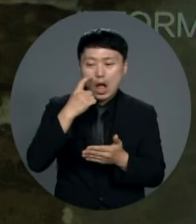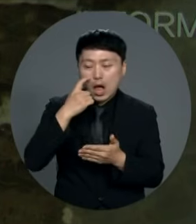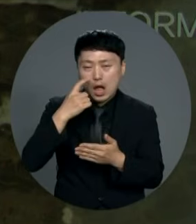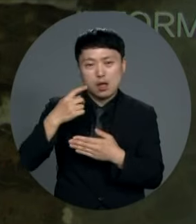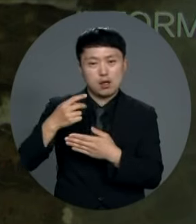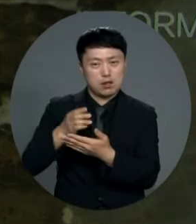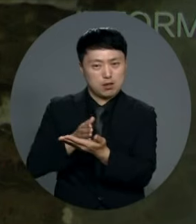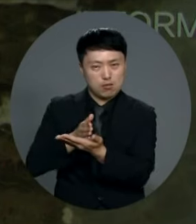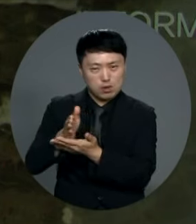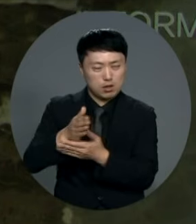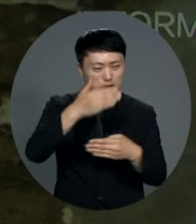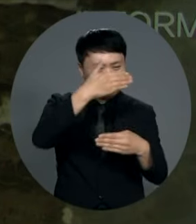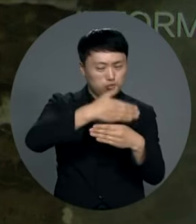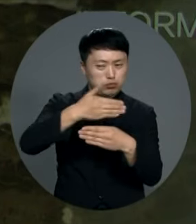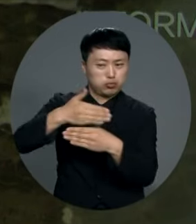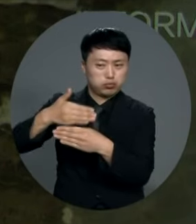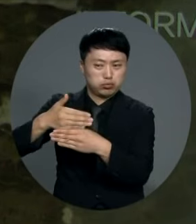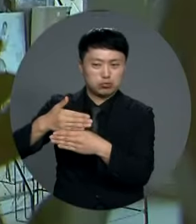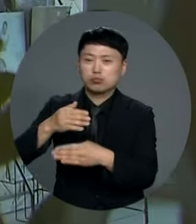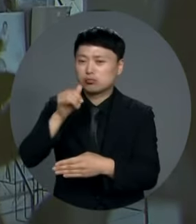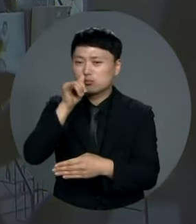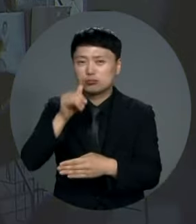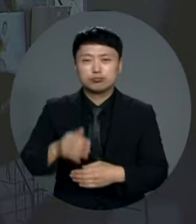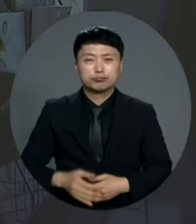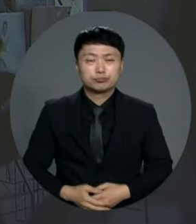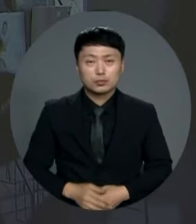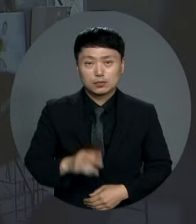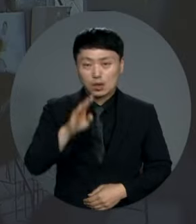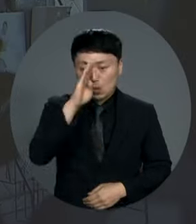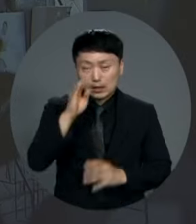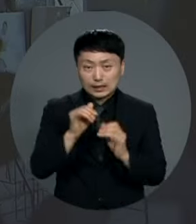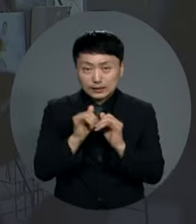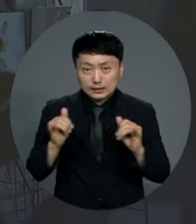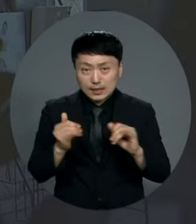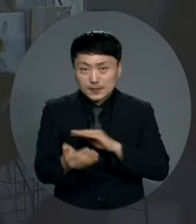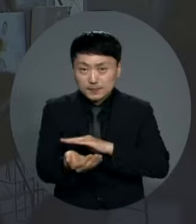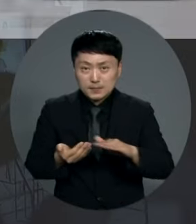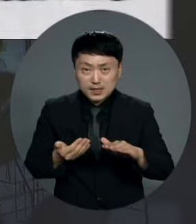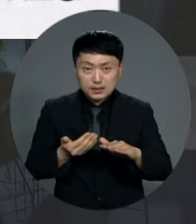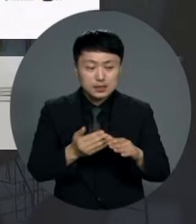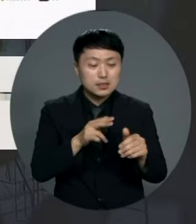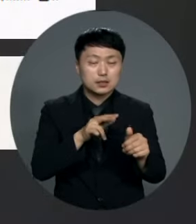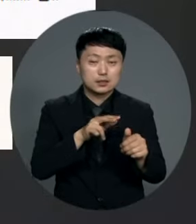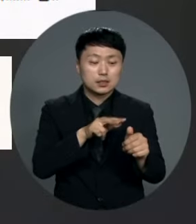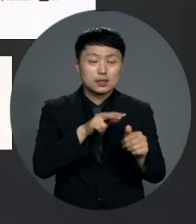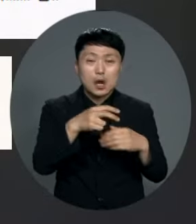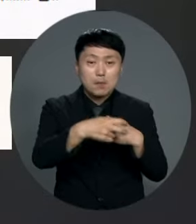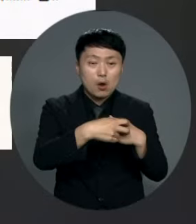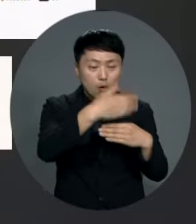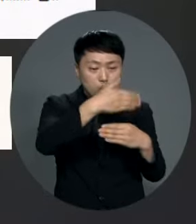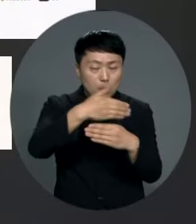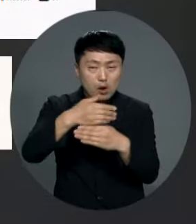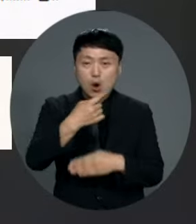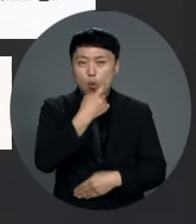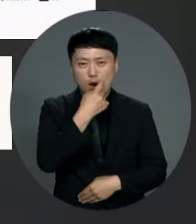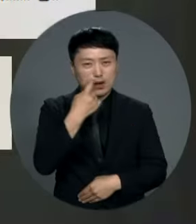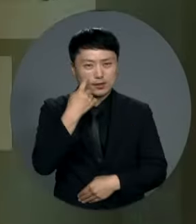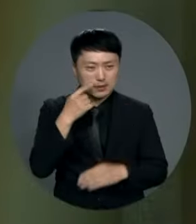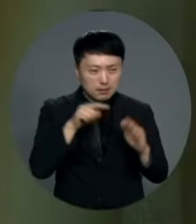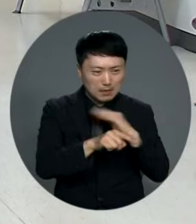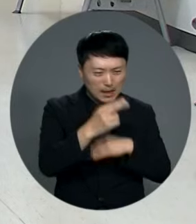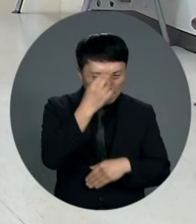안과 의원도 문이 굳게 닫혔습니다. 환자들은 온라인에서 휴진 병원 정보를 공유하고 헛걸음을